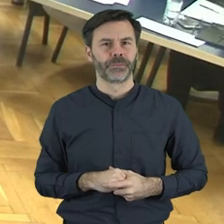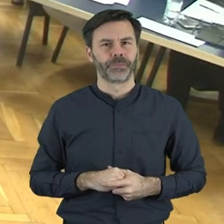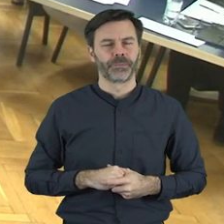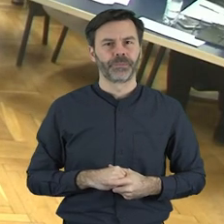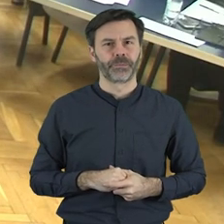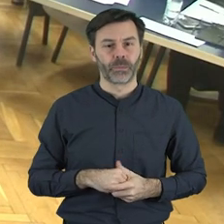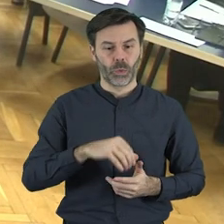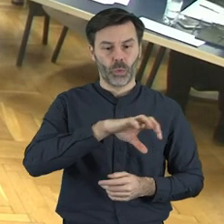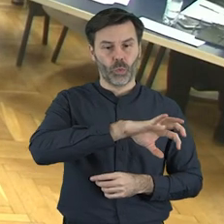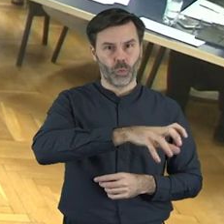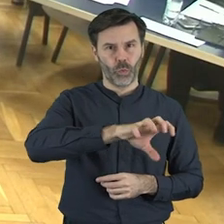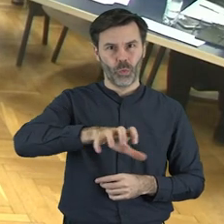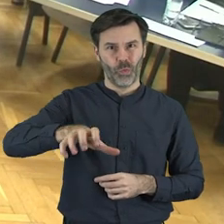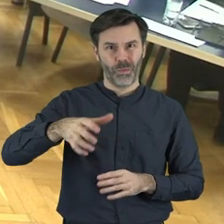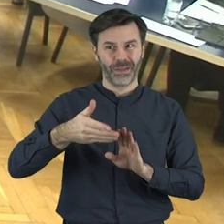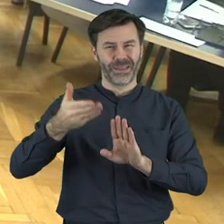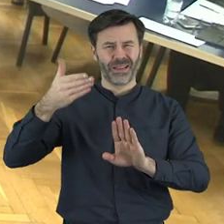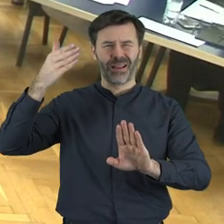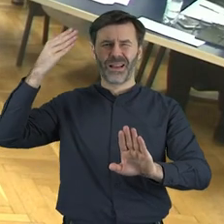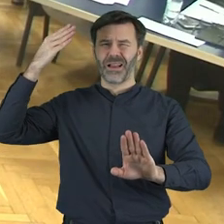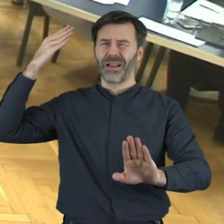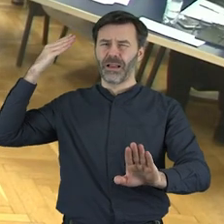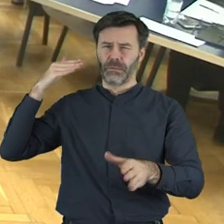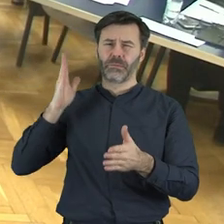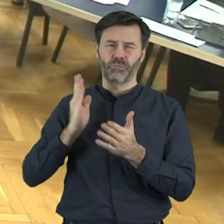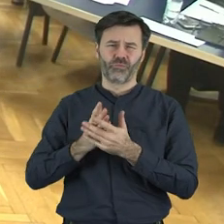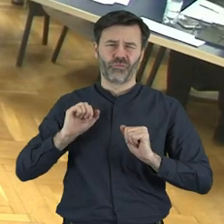rodzaju przedsięwzięcia oddolne, apolitycznie,